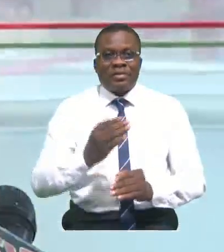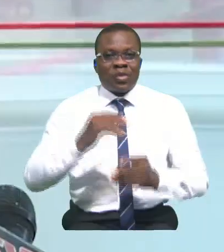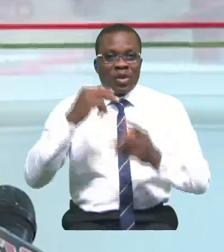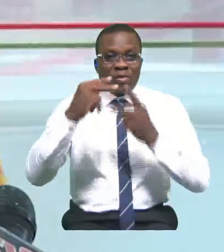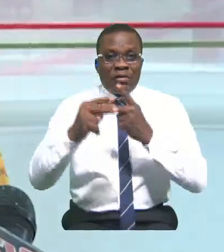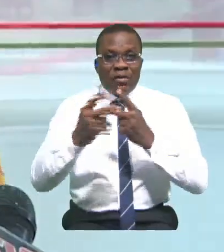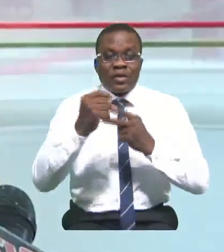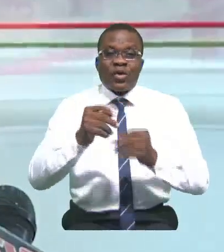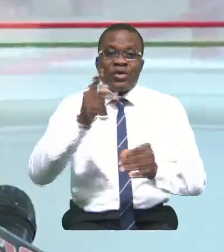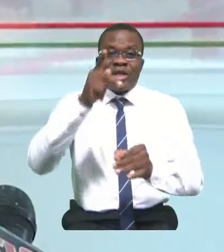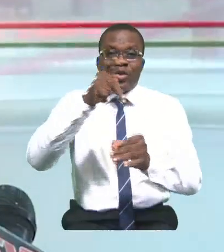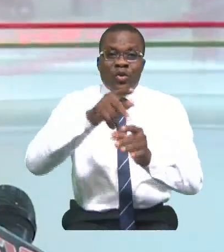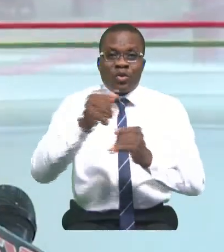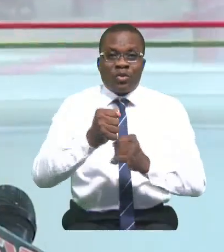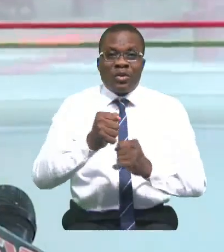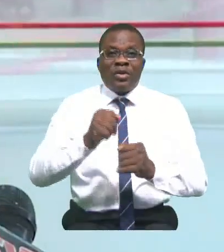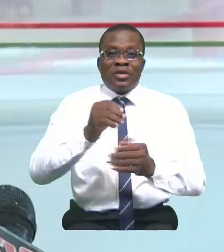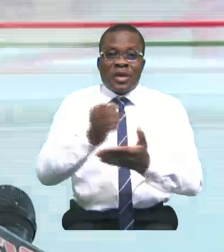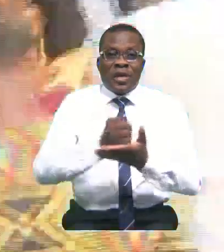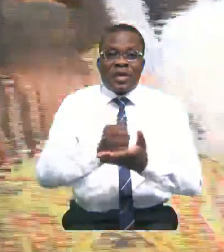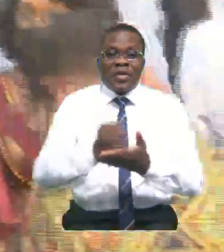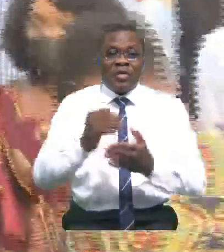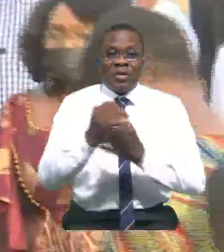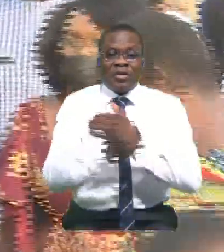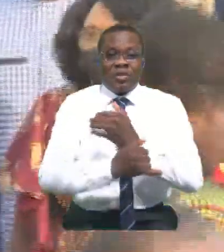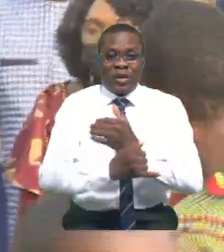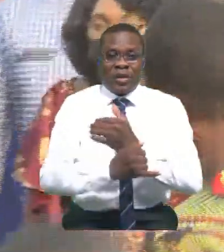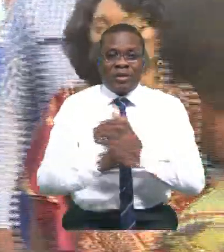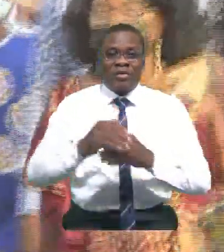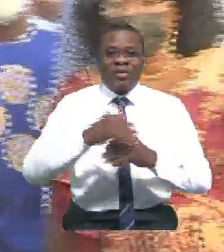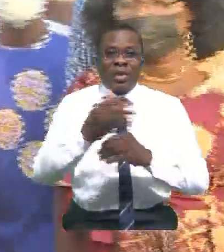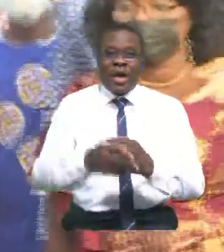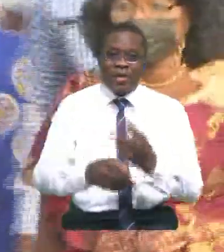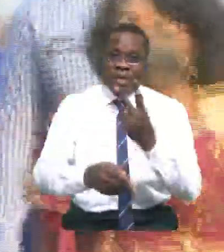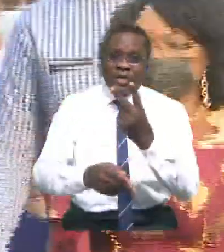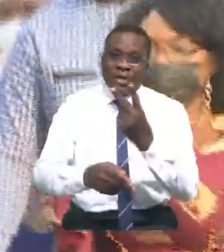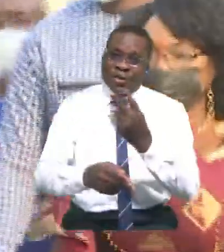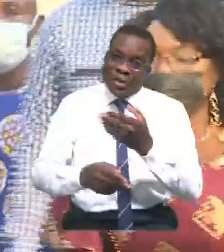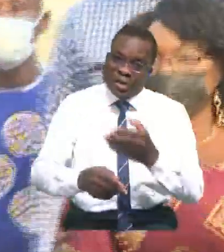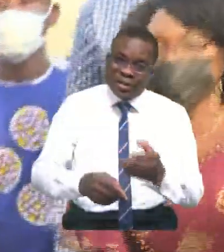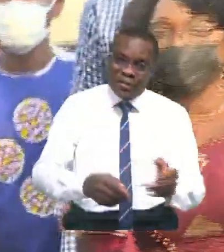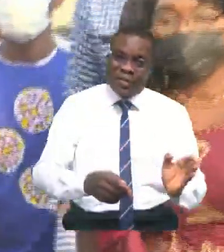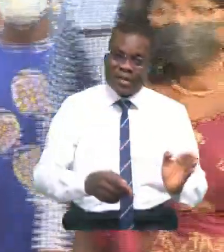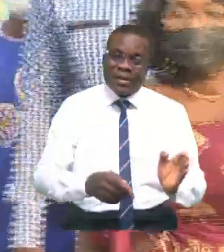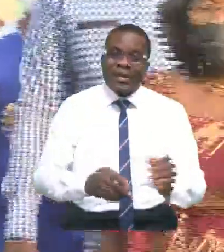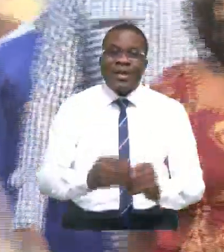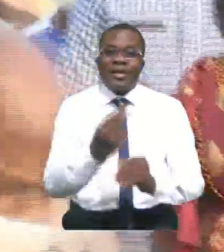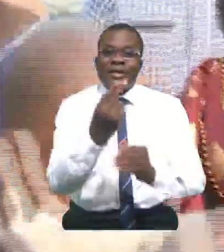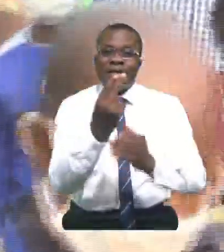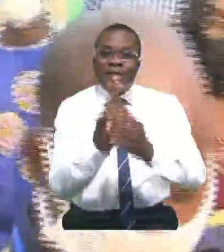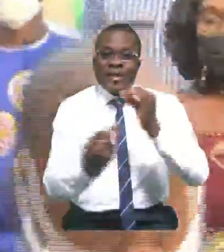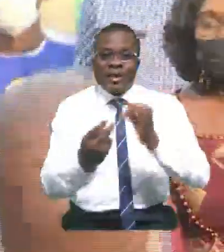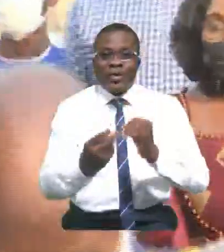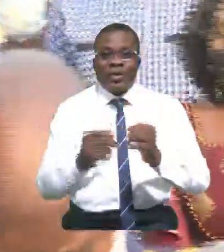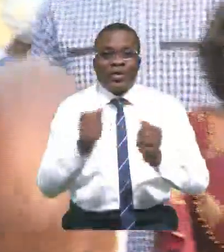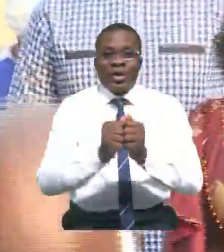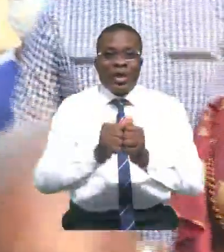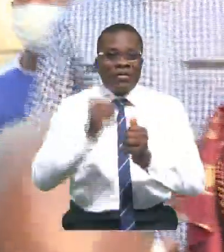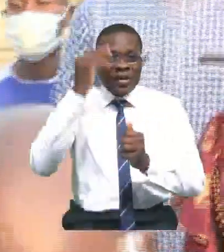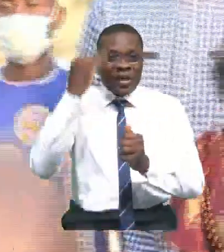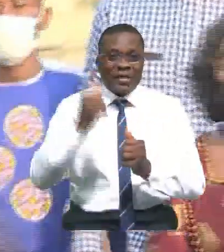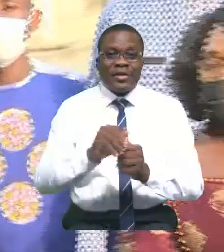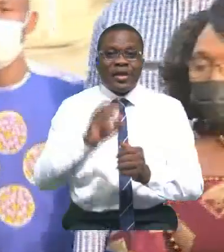contribuer à l'économie du pays après les deux candidats indépendants c'est un duo de candidat avec à sa tête Daniel